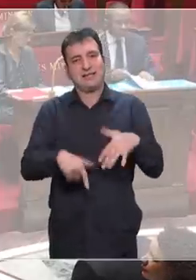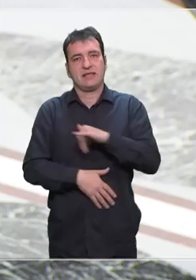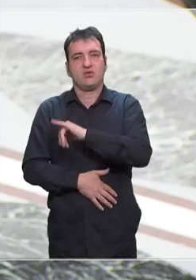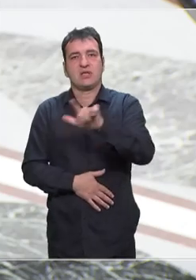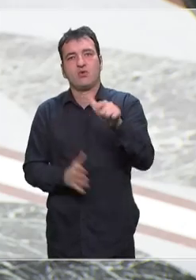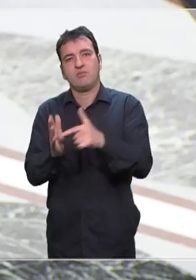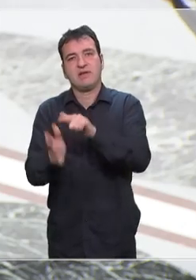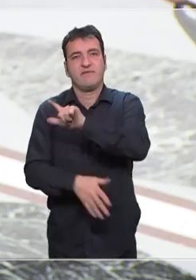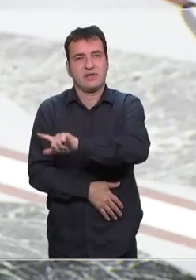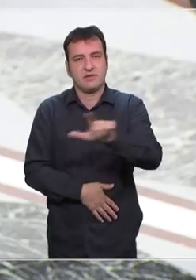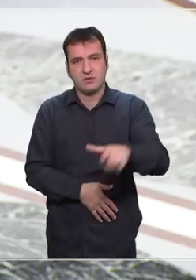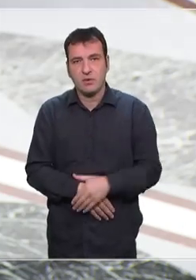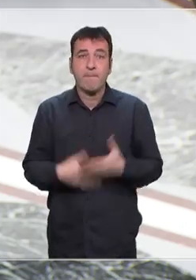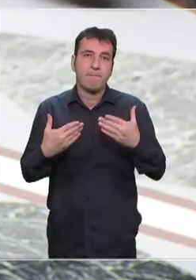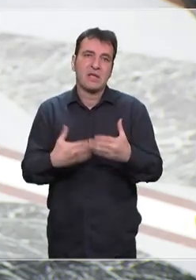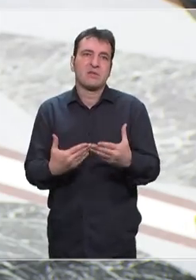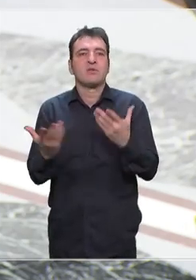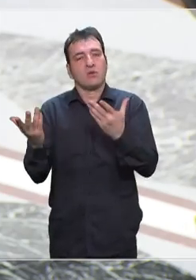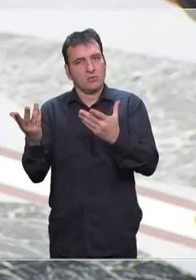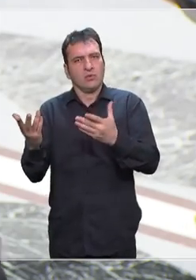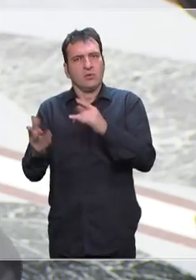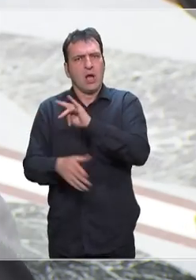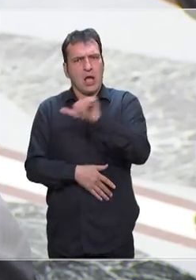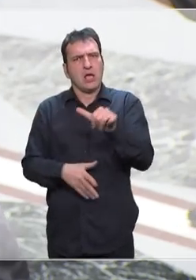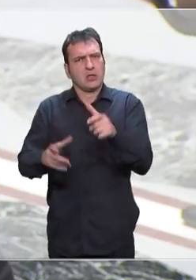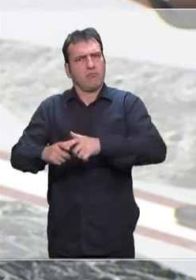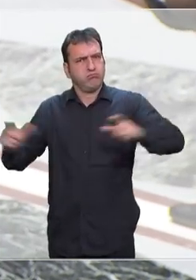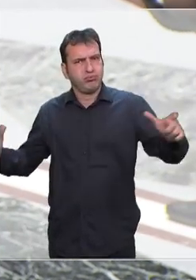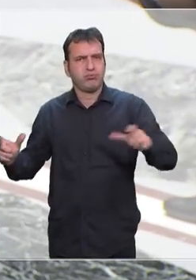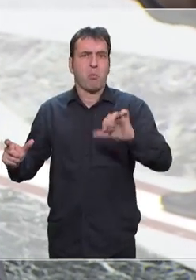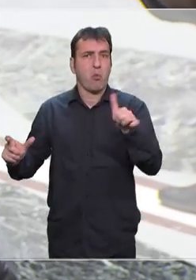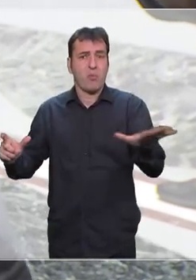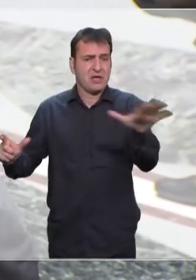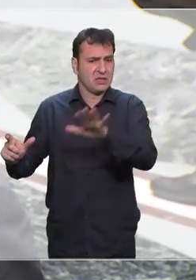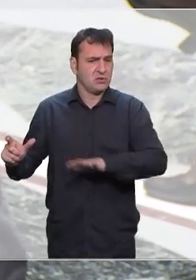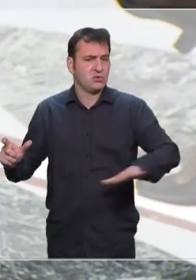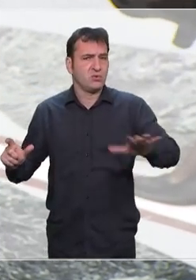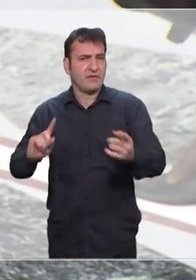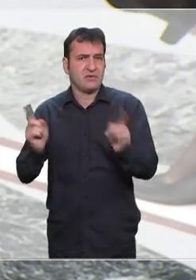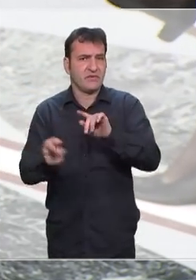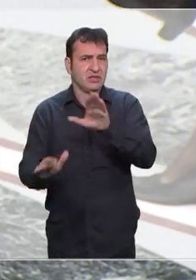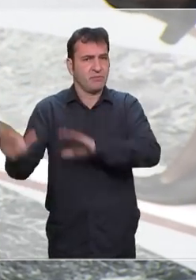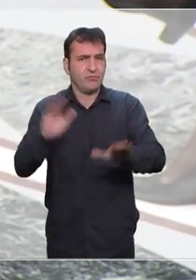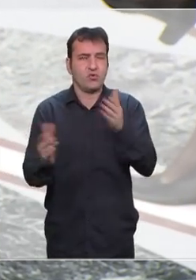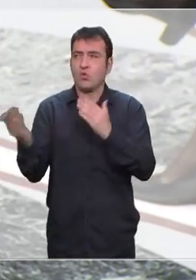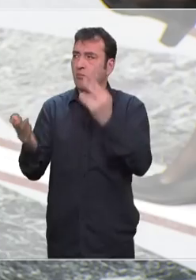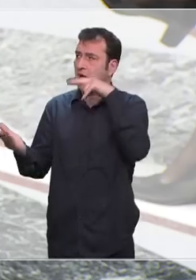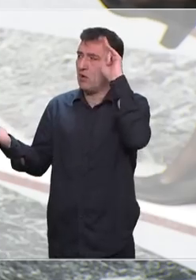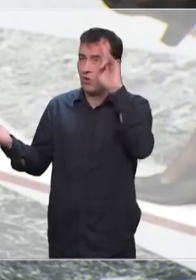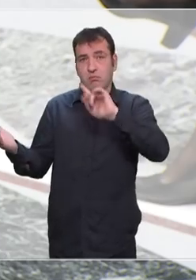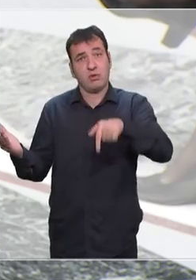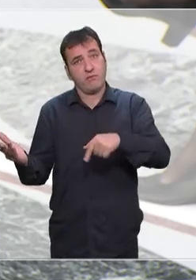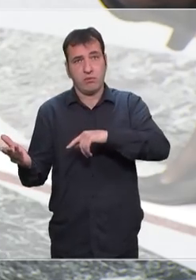de 2,78 millions d'hectares, ce qui fait de la France la première surface convertie en bio de l'Europe, de l'Union européenne, où on devrait collectivement s'en